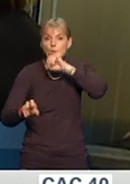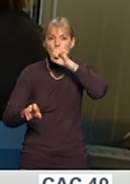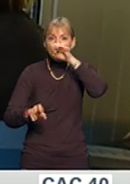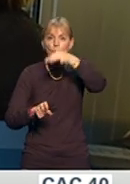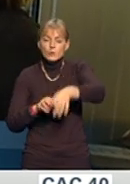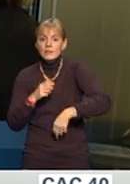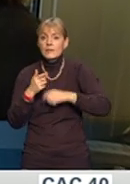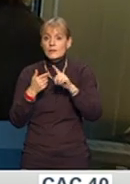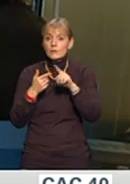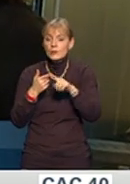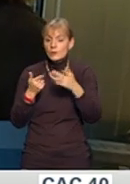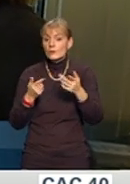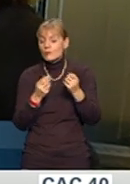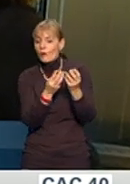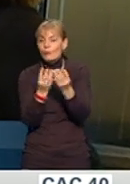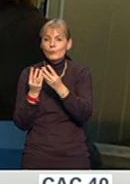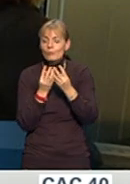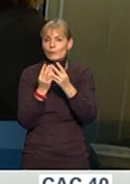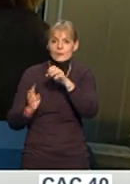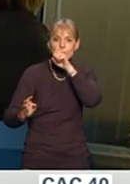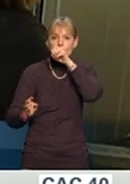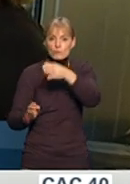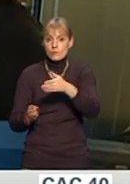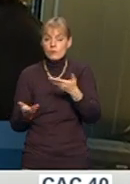sont aussi l'amour du public. Et Alain